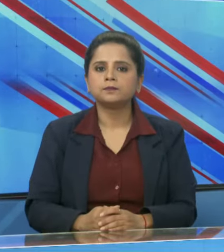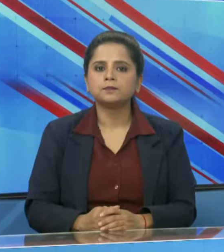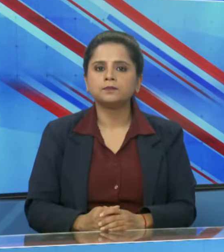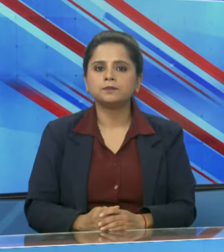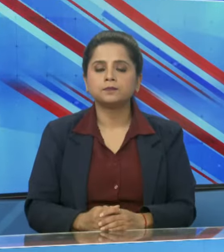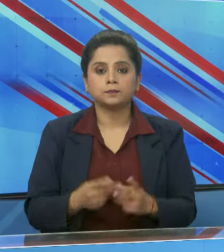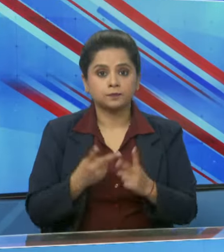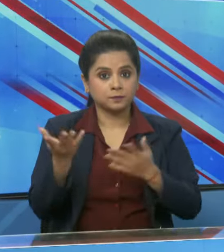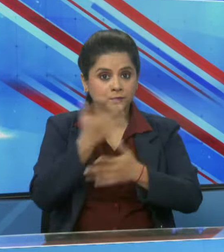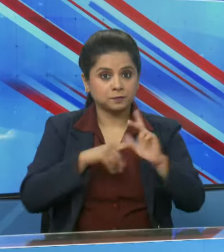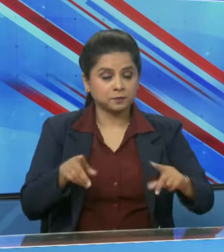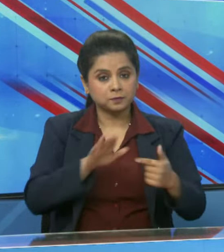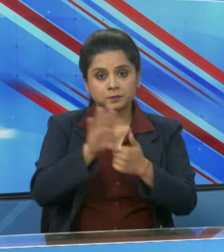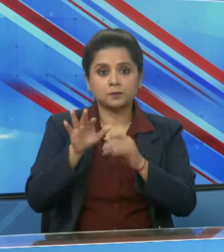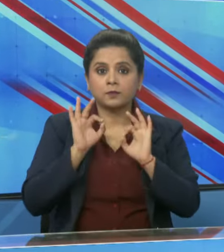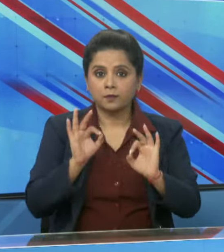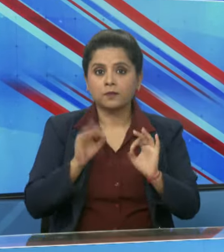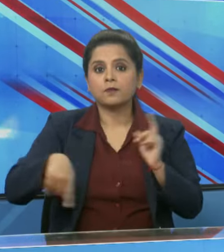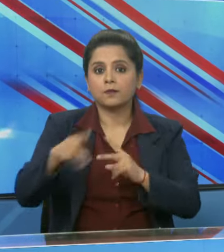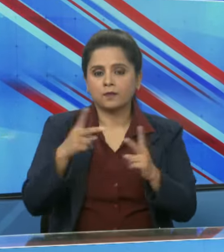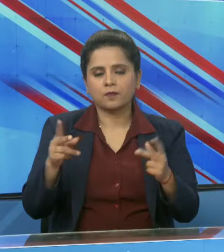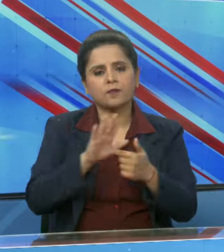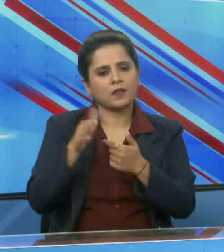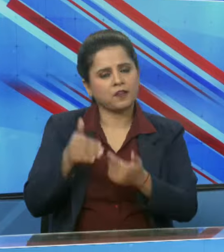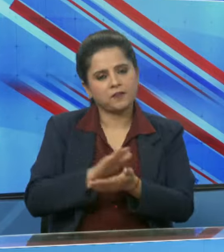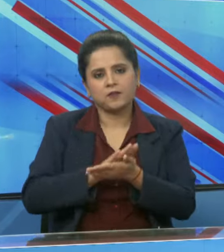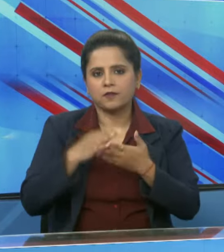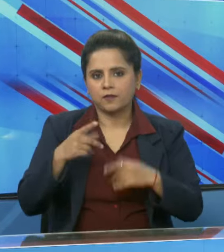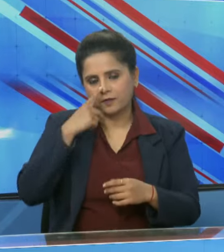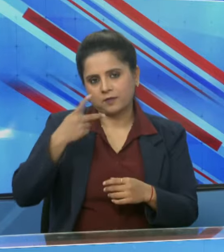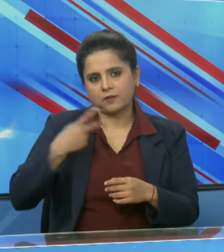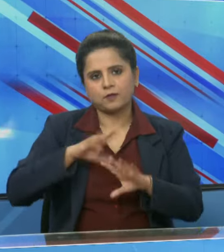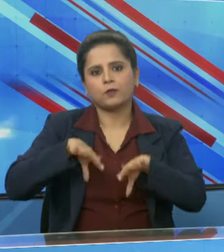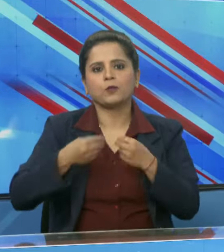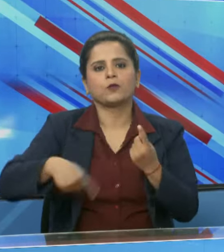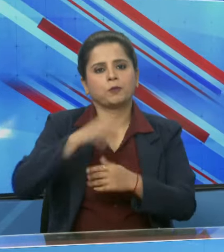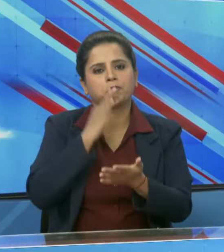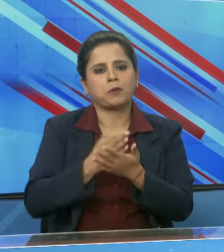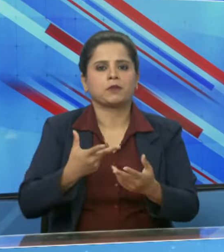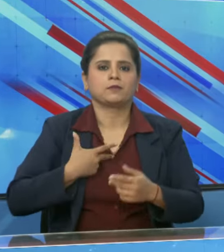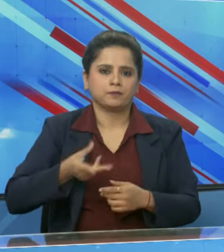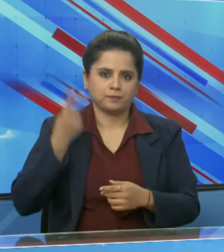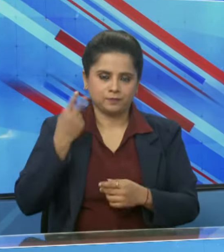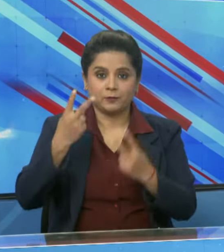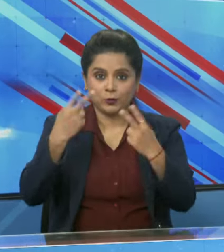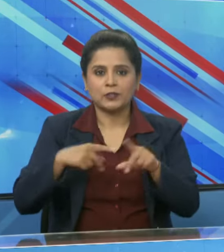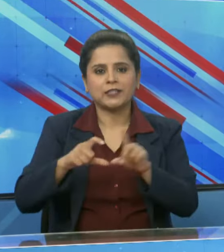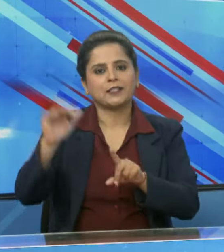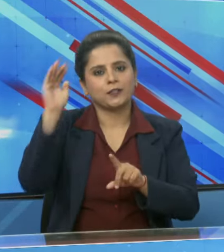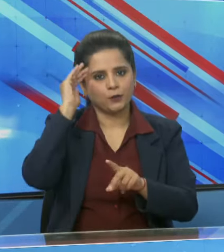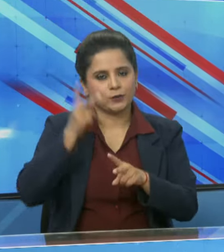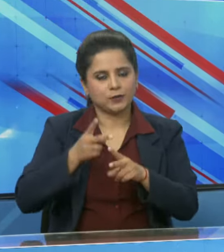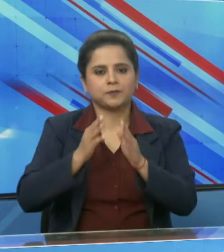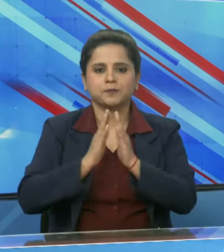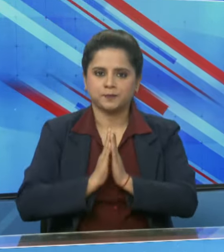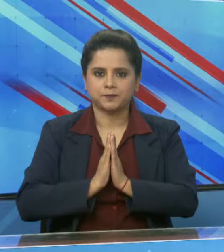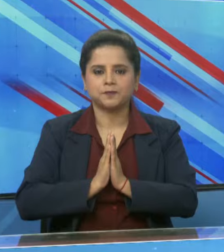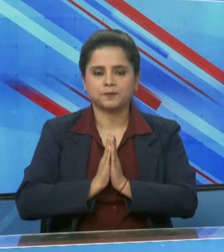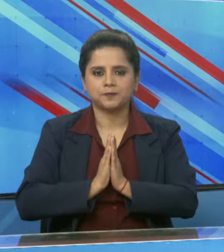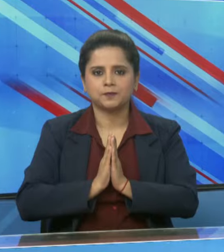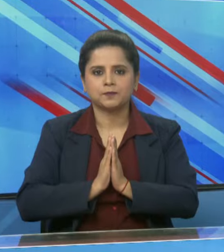तो सांकेतिक भाषा के इस विशेष बुलेटिन में बस इतना ही। मुझे और मनीषा को दीजिए अनुमति। देखते रहिए DD News। नमस्कार।